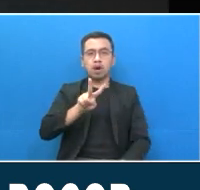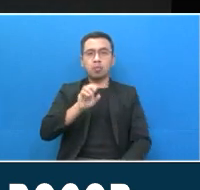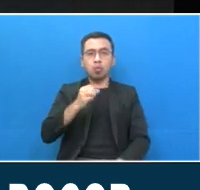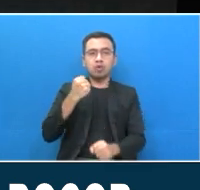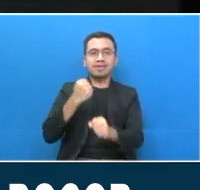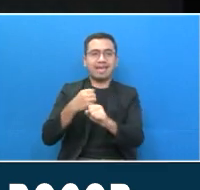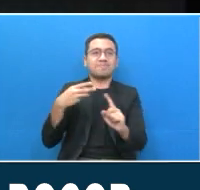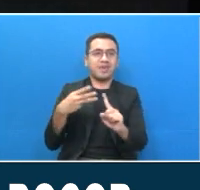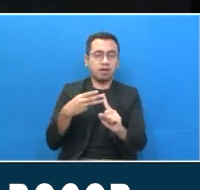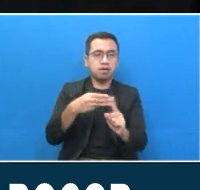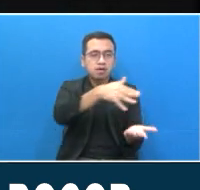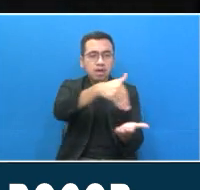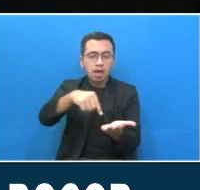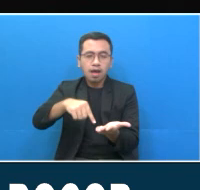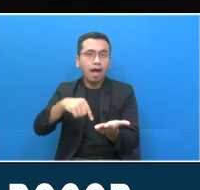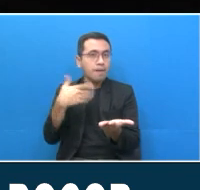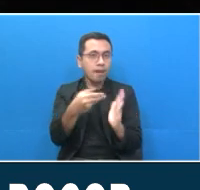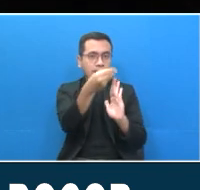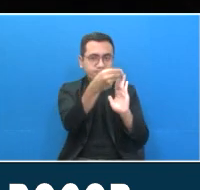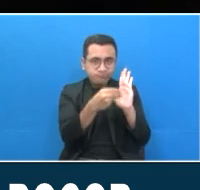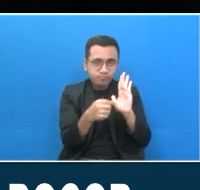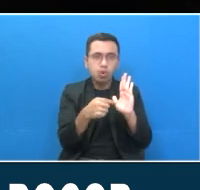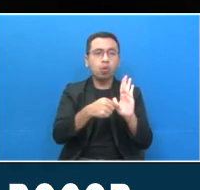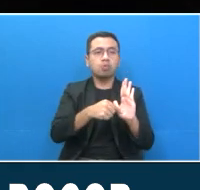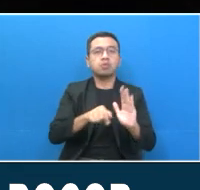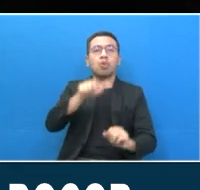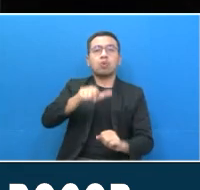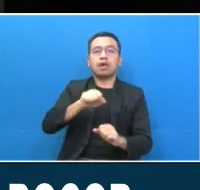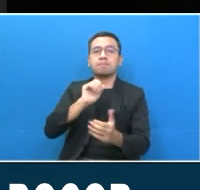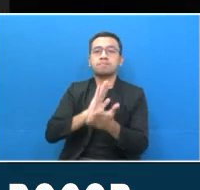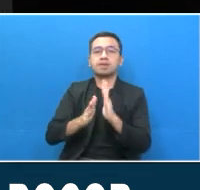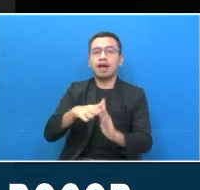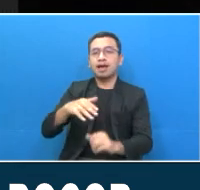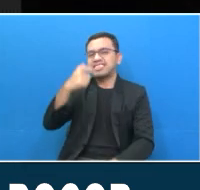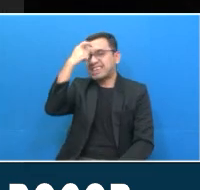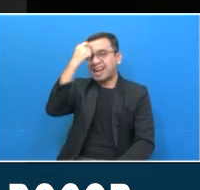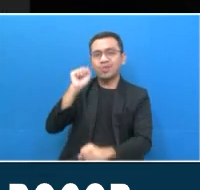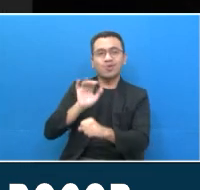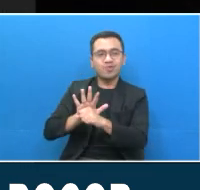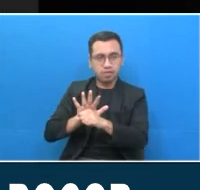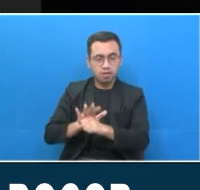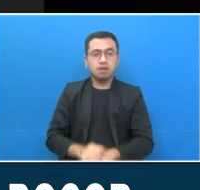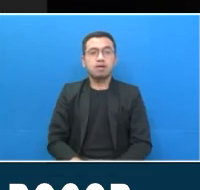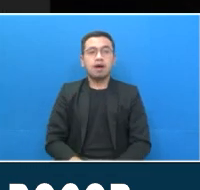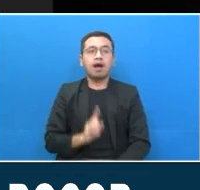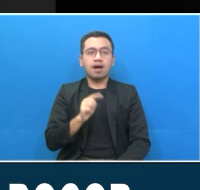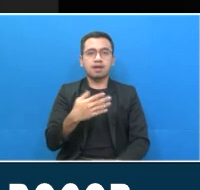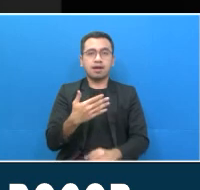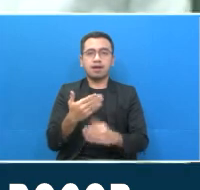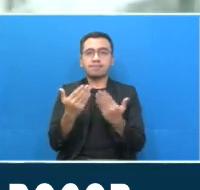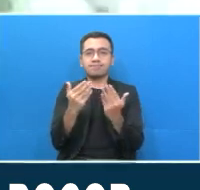pasien yang sebagian besar merupakan pasien cover 19 akun itu juga memberikan sampel medis dengan ukuran dokumen mencapai